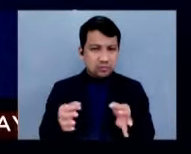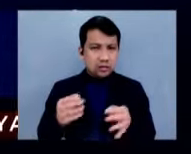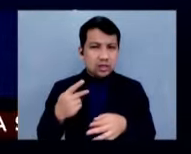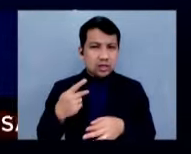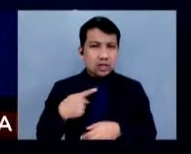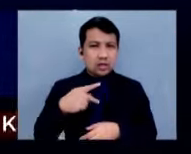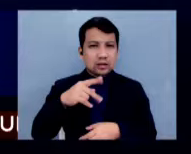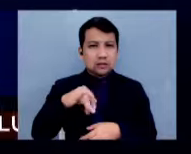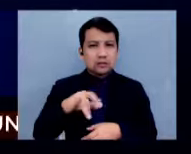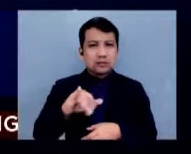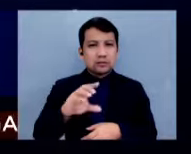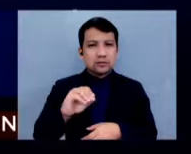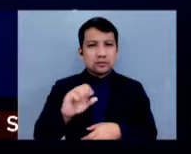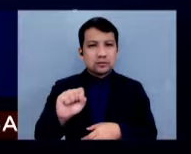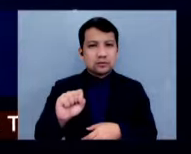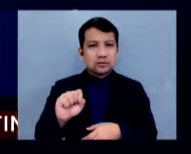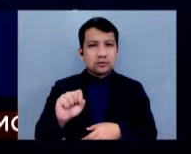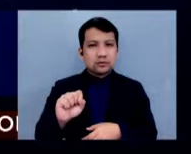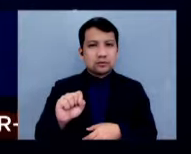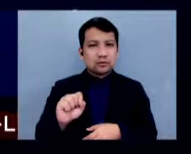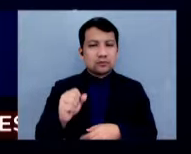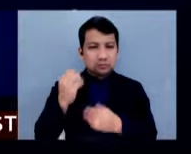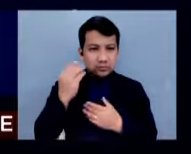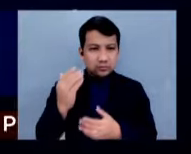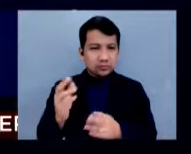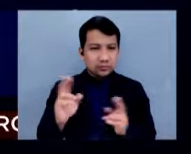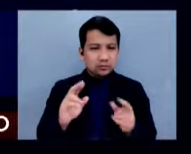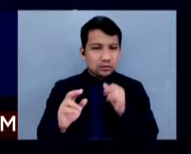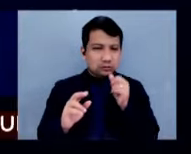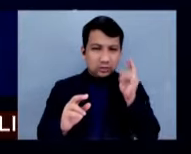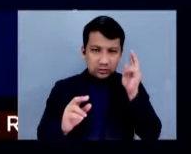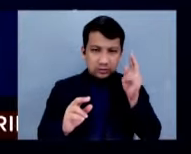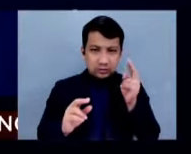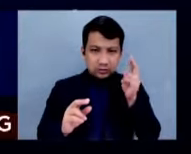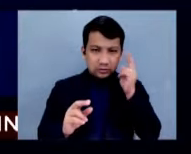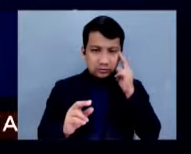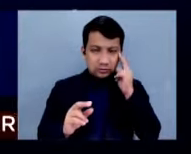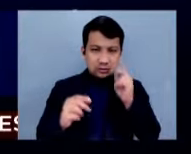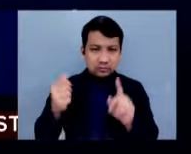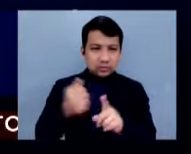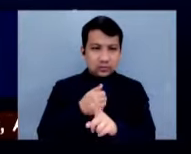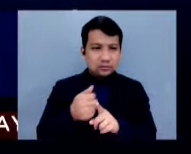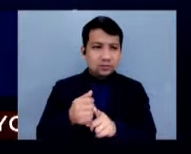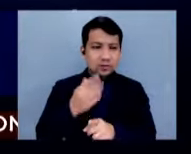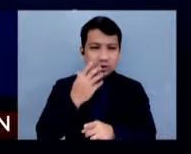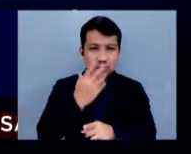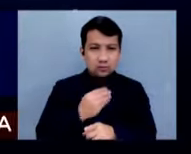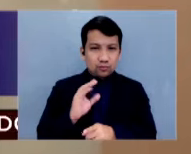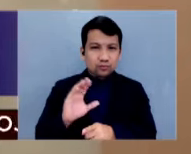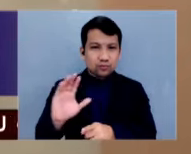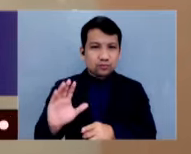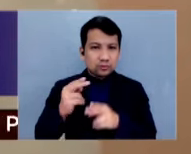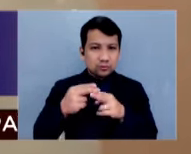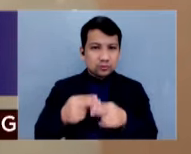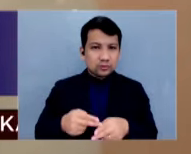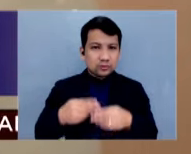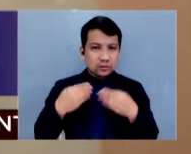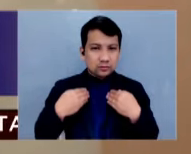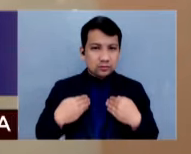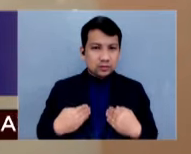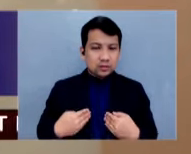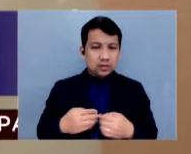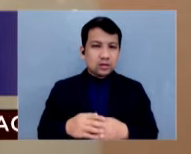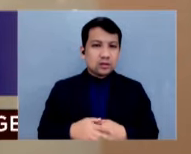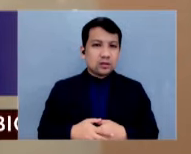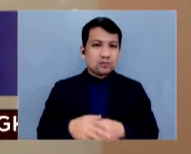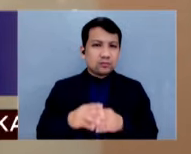ovary syndrome o PCOS, hindi raw dahilan yon para apihin ang sinuman batay sa pangangatawan. Ang laki ng